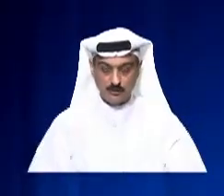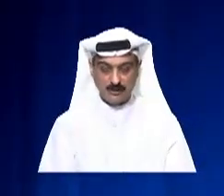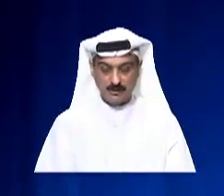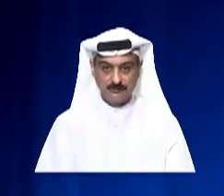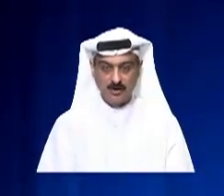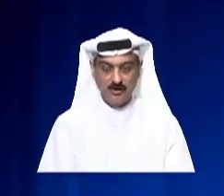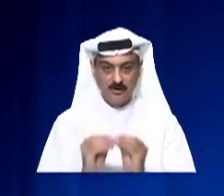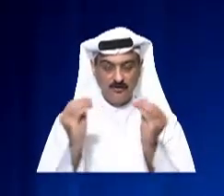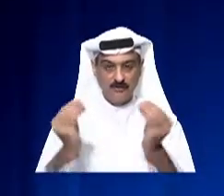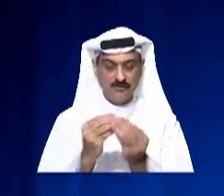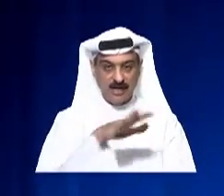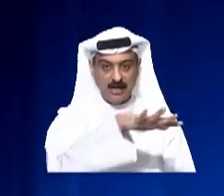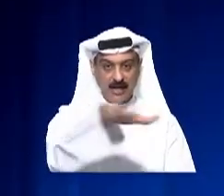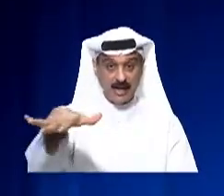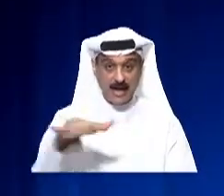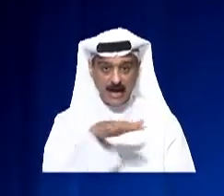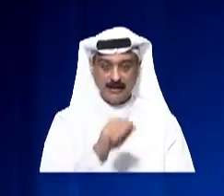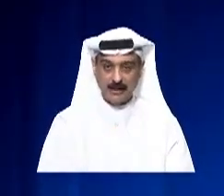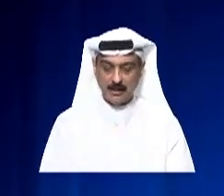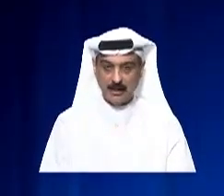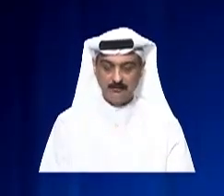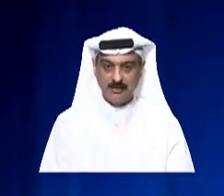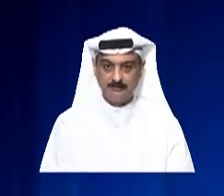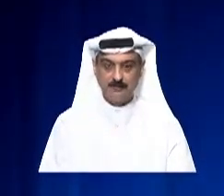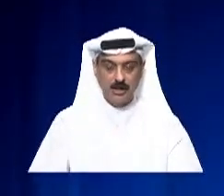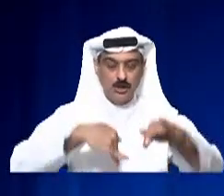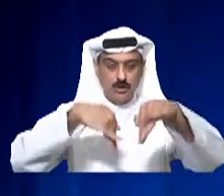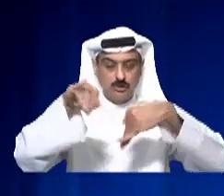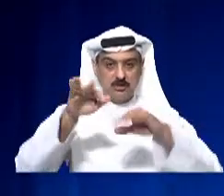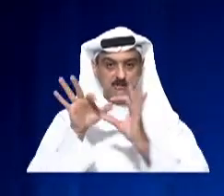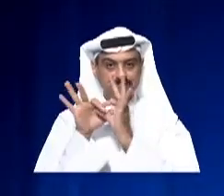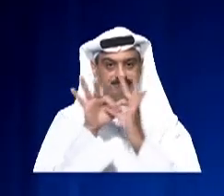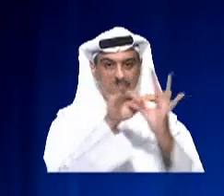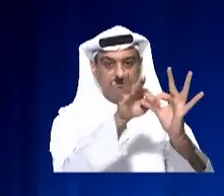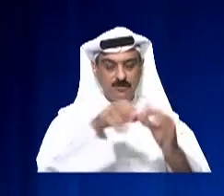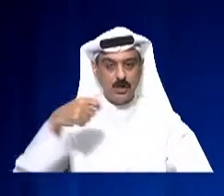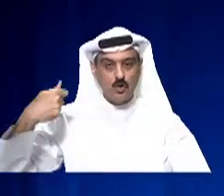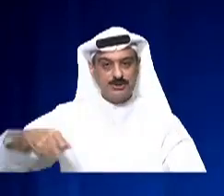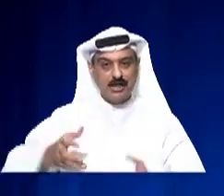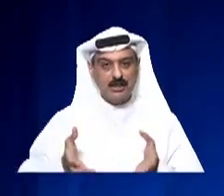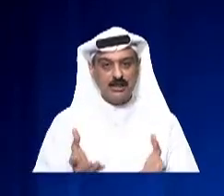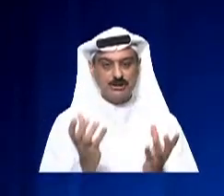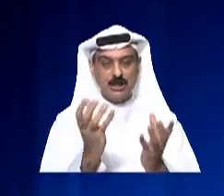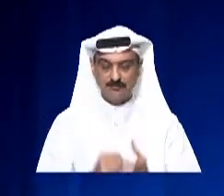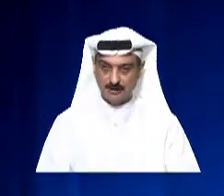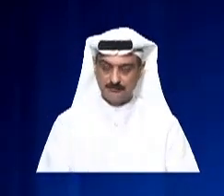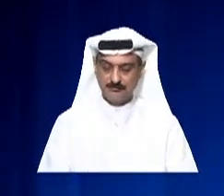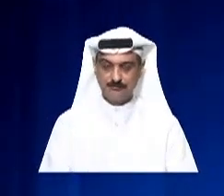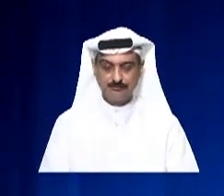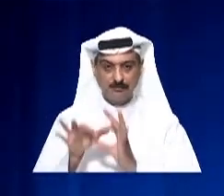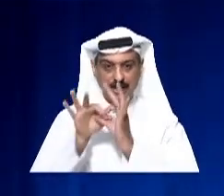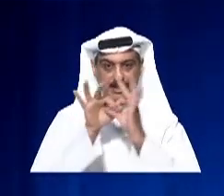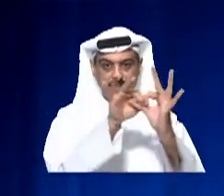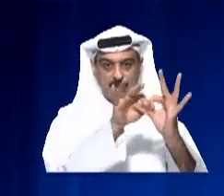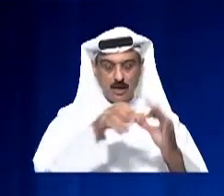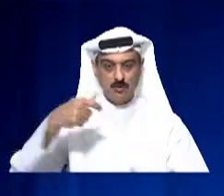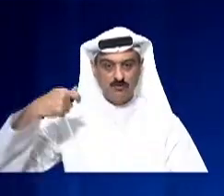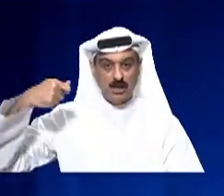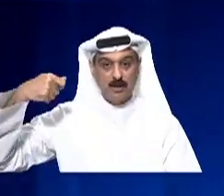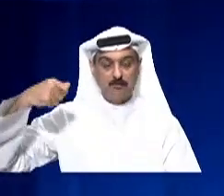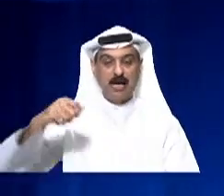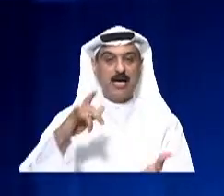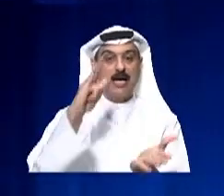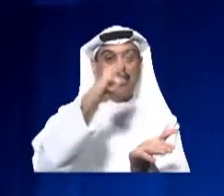للطرق والنقل البري بالتنسيق مع كل من وزارة الأشغال العامة، الإدارة العامة للطيران